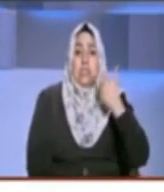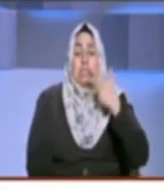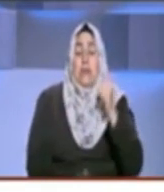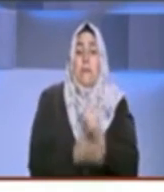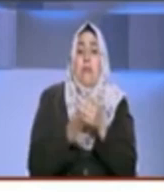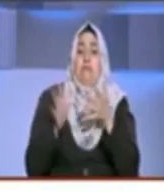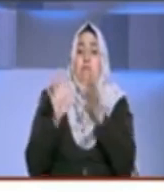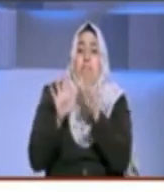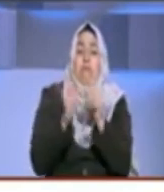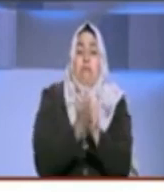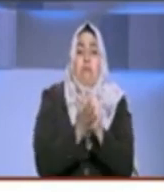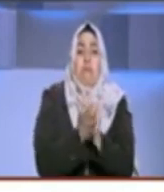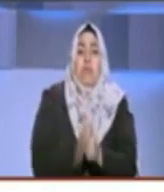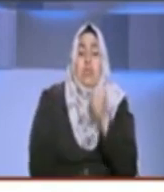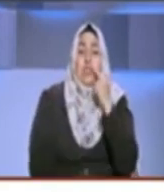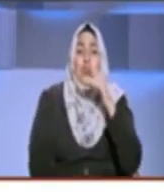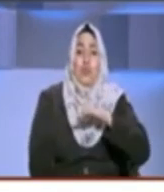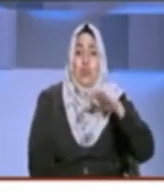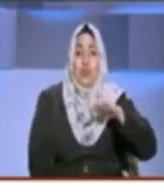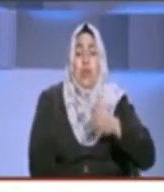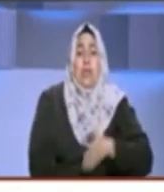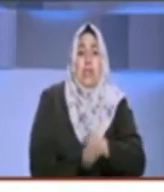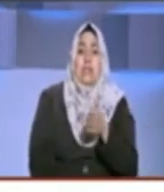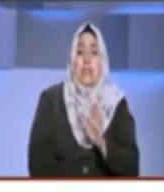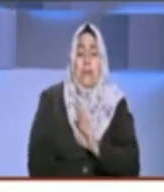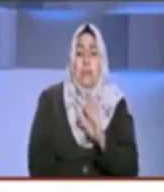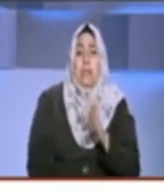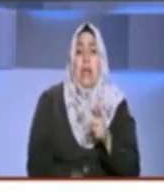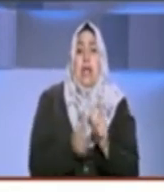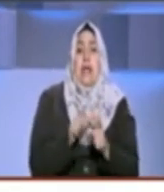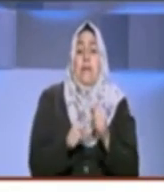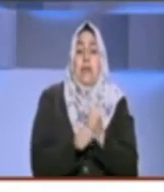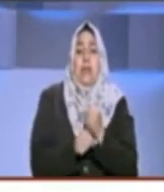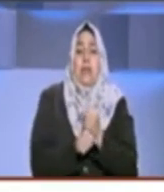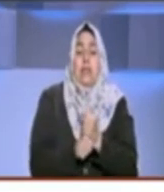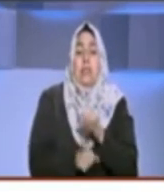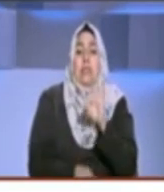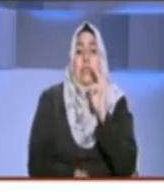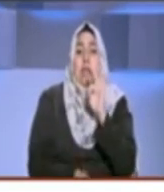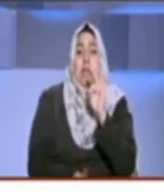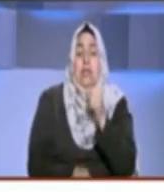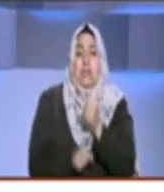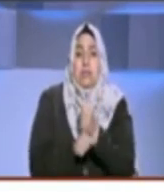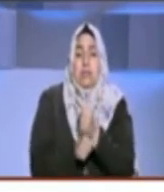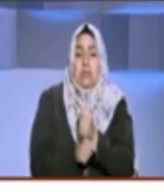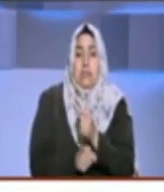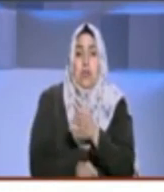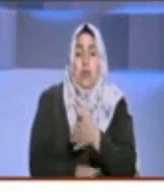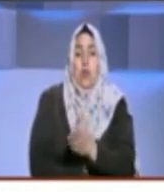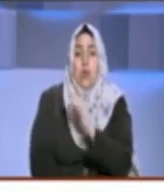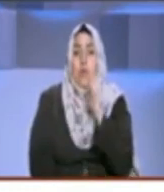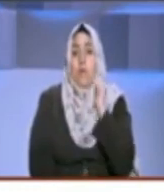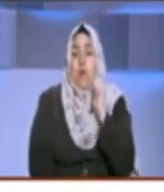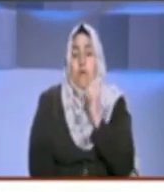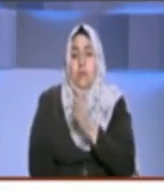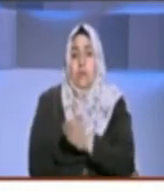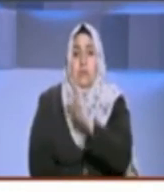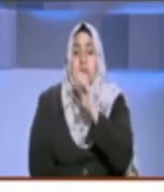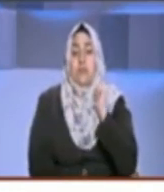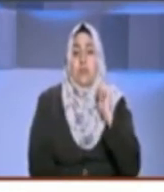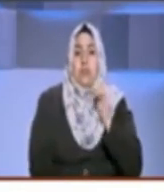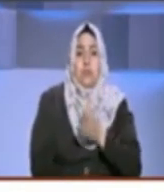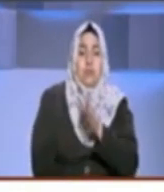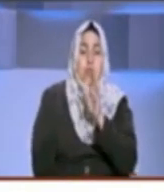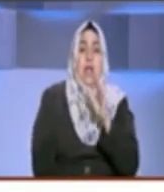تماما، والناس الصغيرين تنزل. امريكا عملت ثلاث محاور للولايات لكل ولاية لوحدها، المانيا حطت خمس